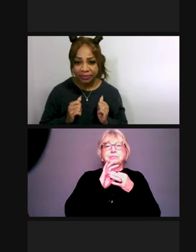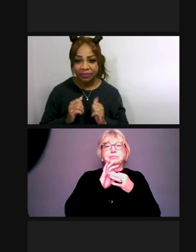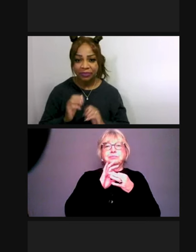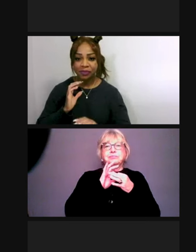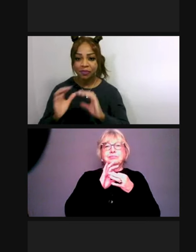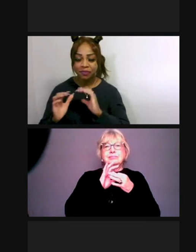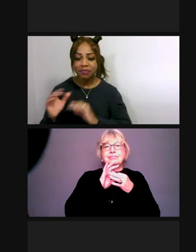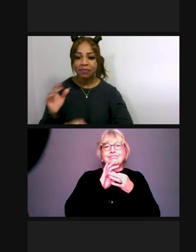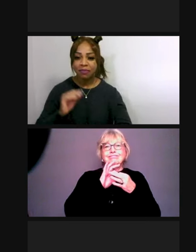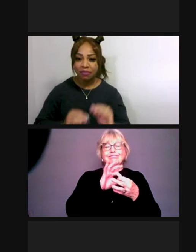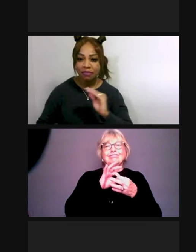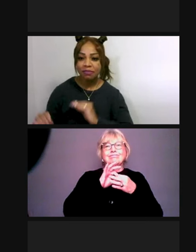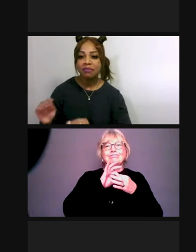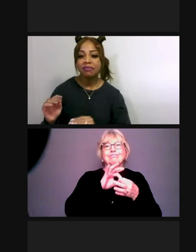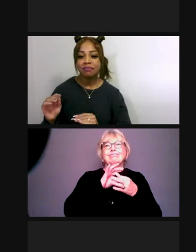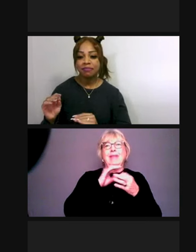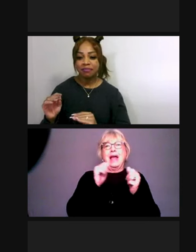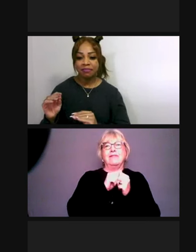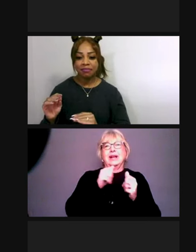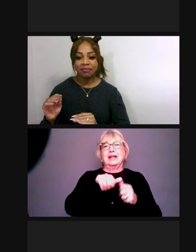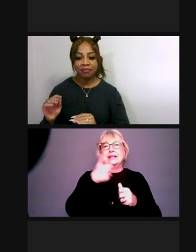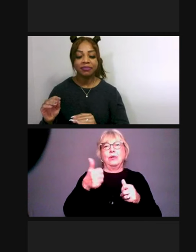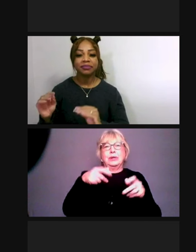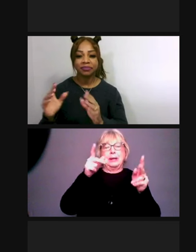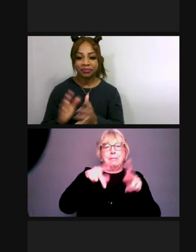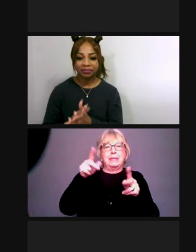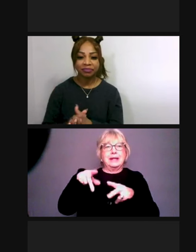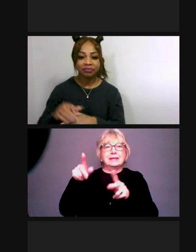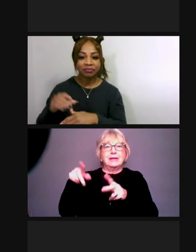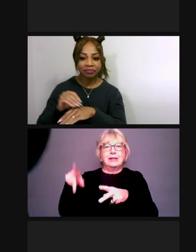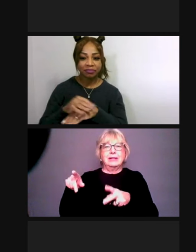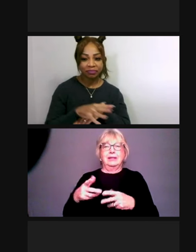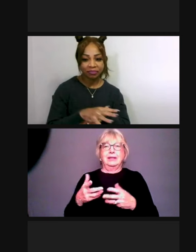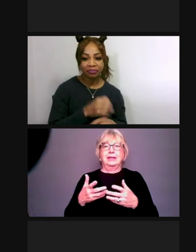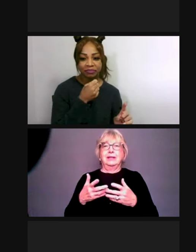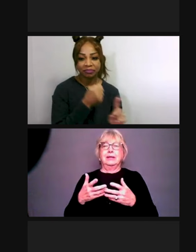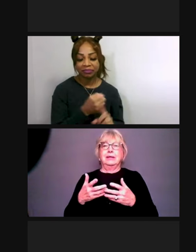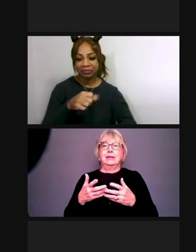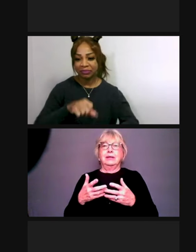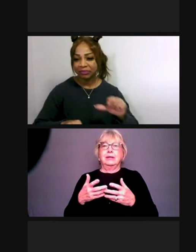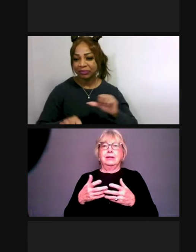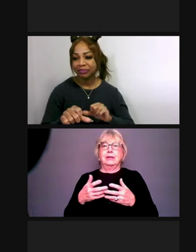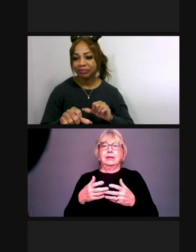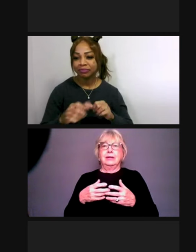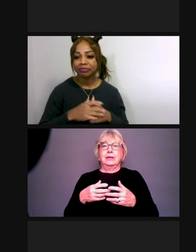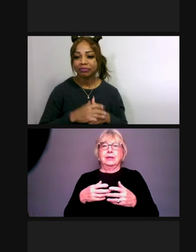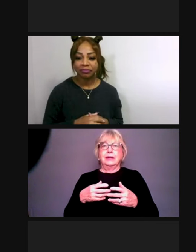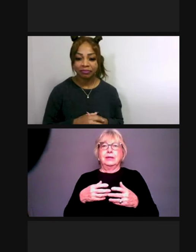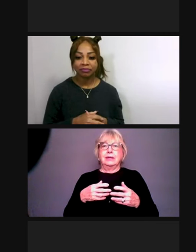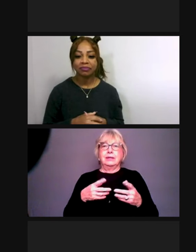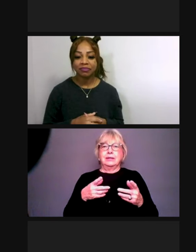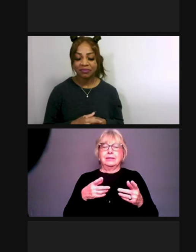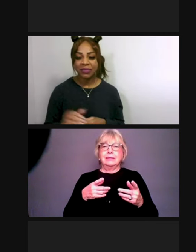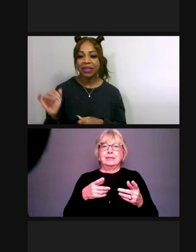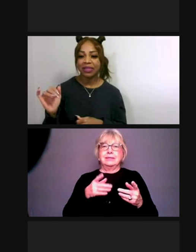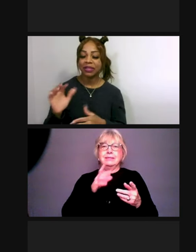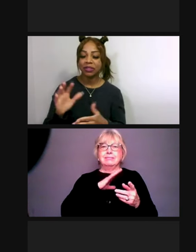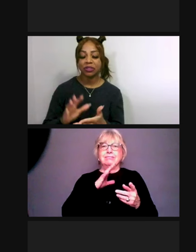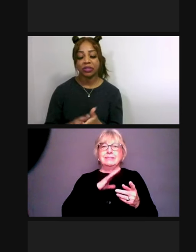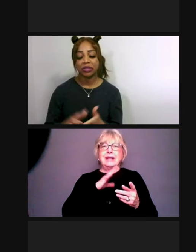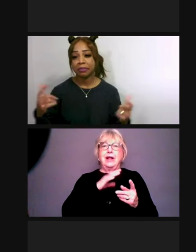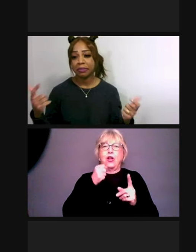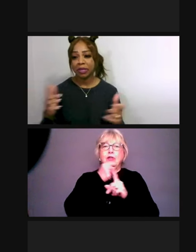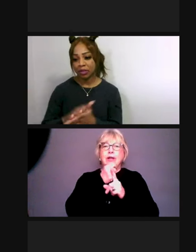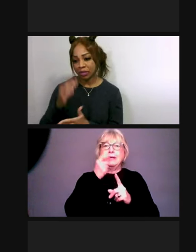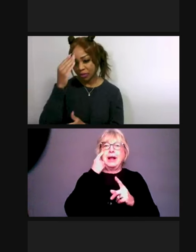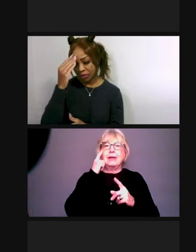avec les autres personnes, notre façon de communiquer, donc ça a un impact sur autrui.